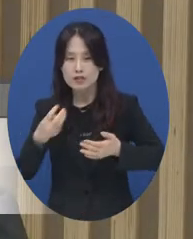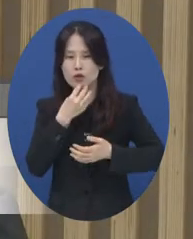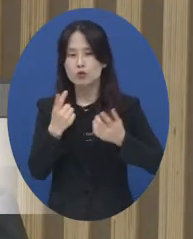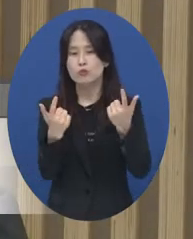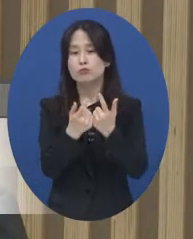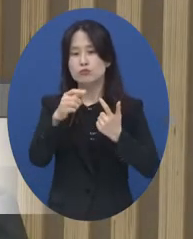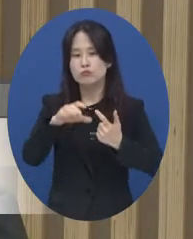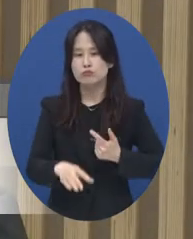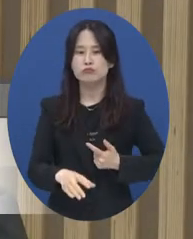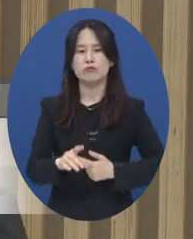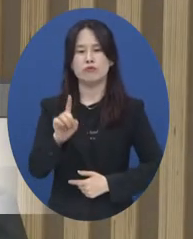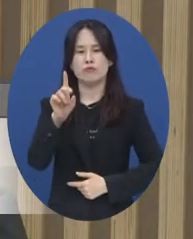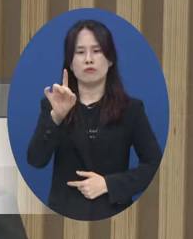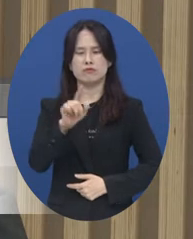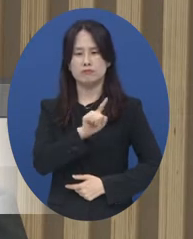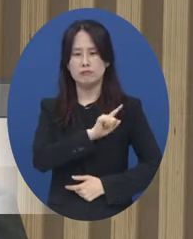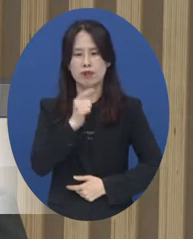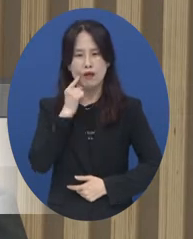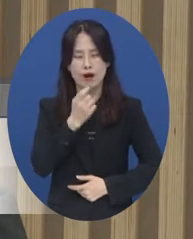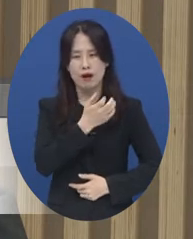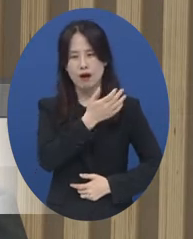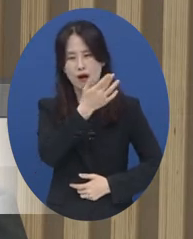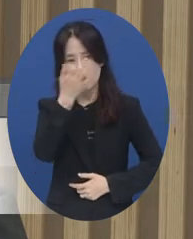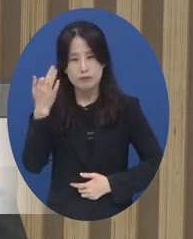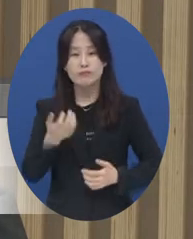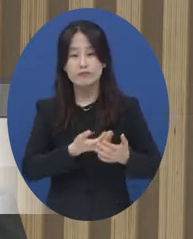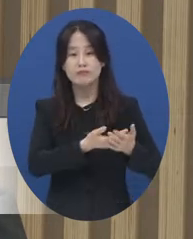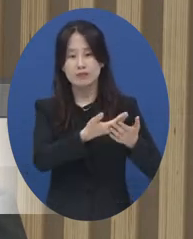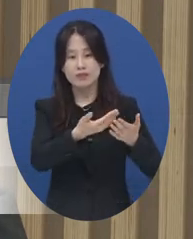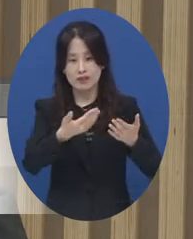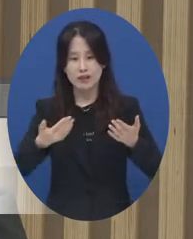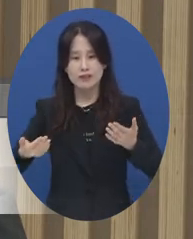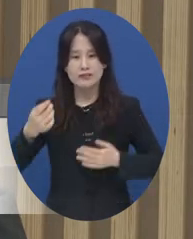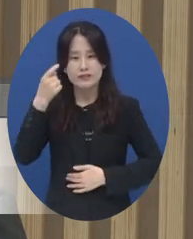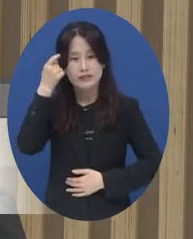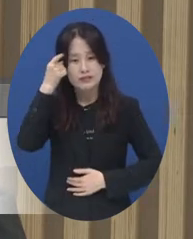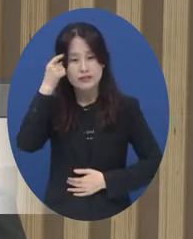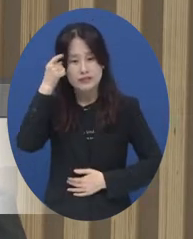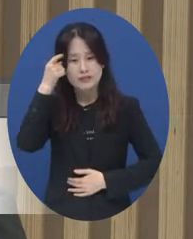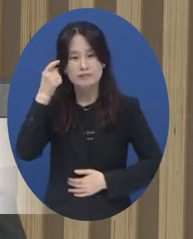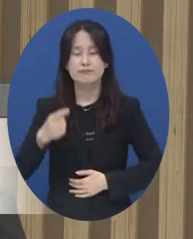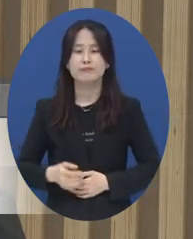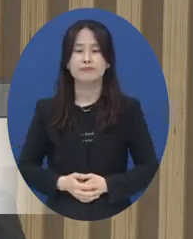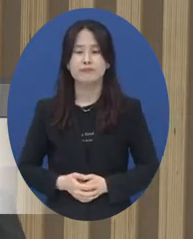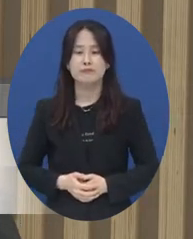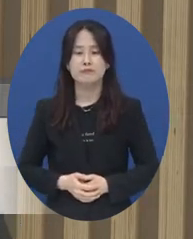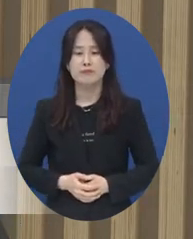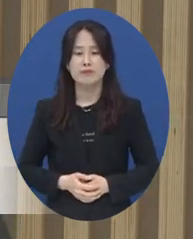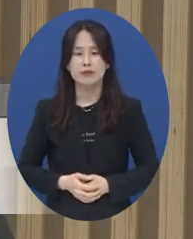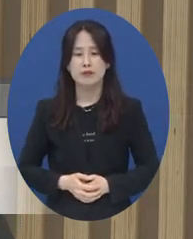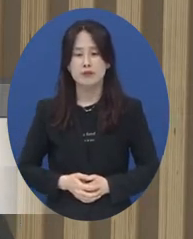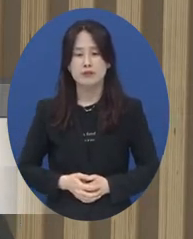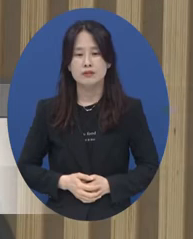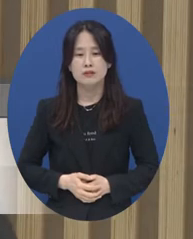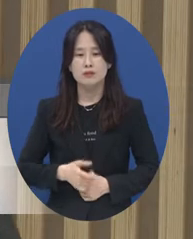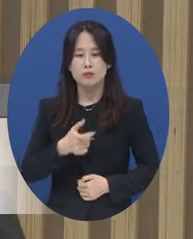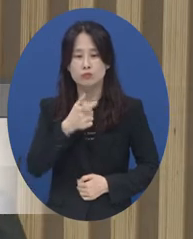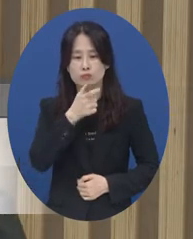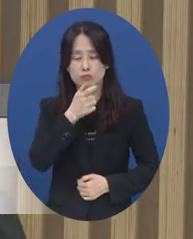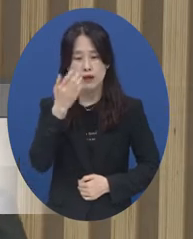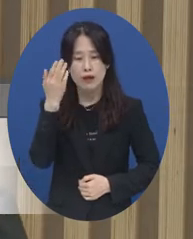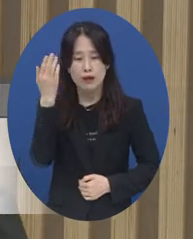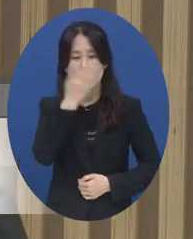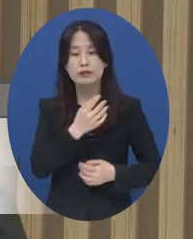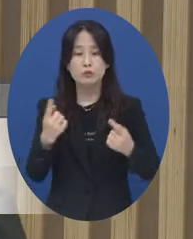한탄강이 이게 경기도 북부의 거의 뭐 유일한 제일 아름다운 강이라고 생각이